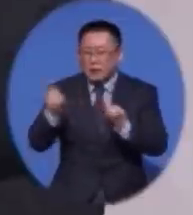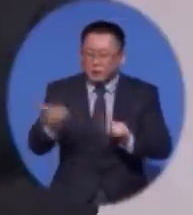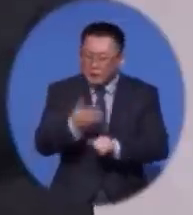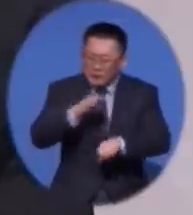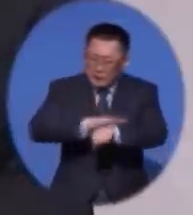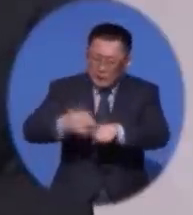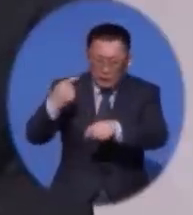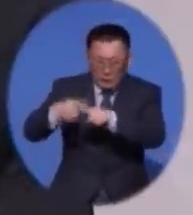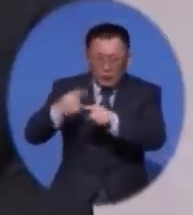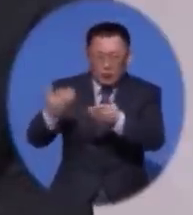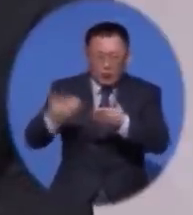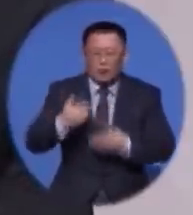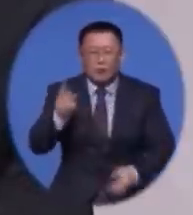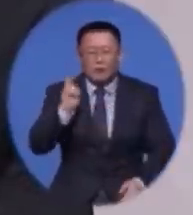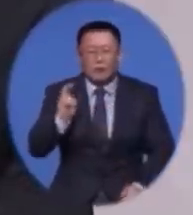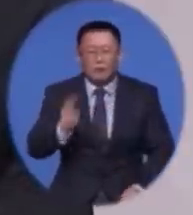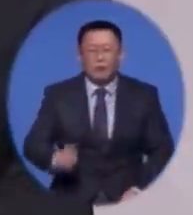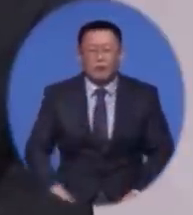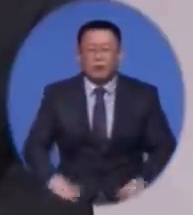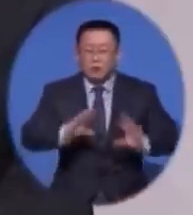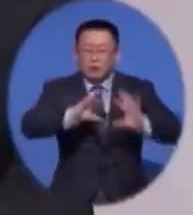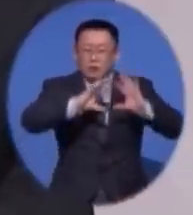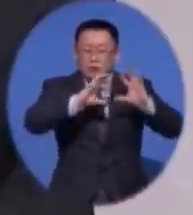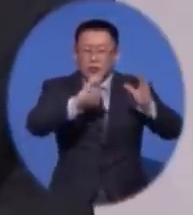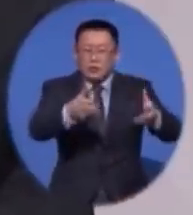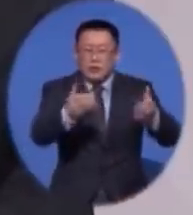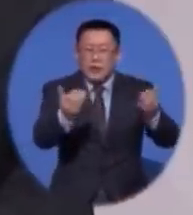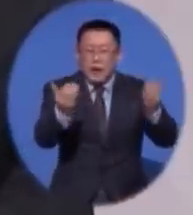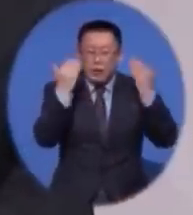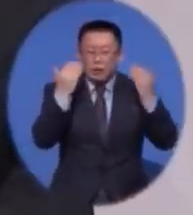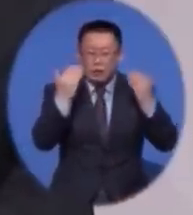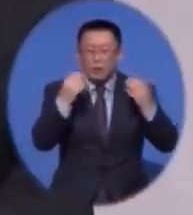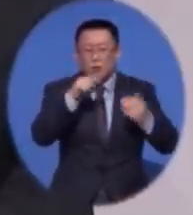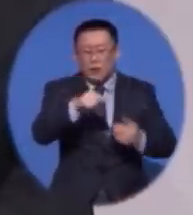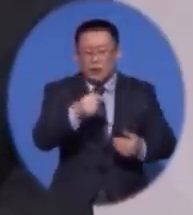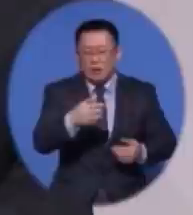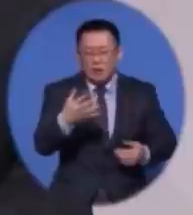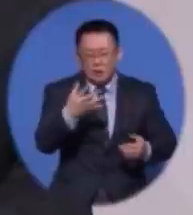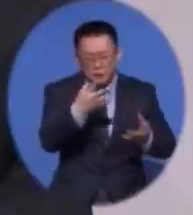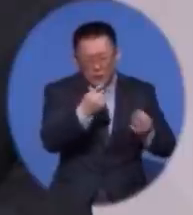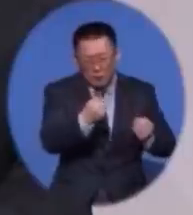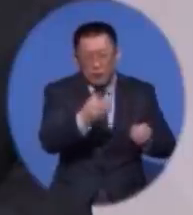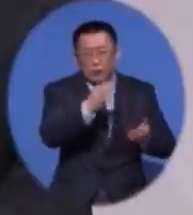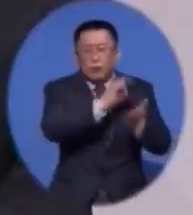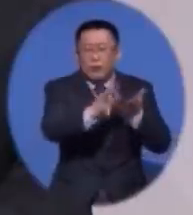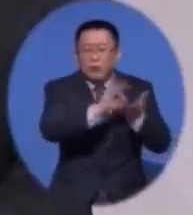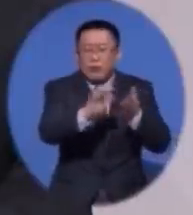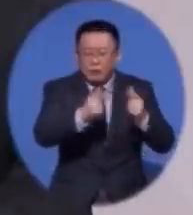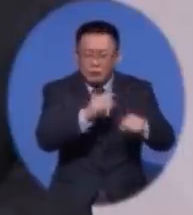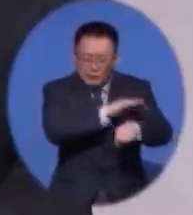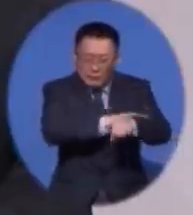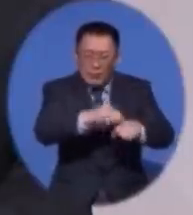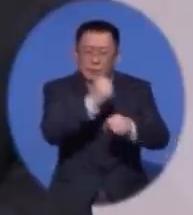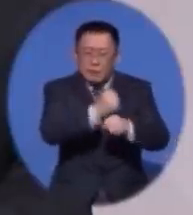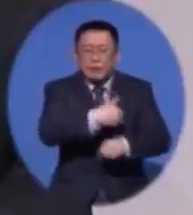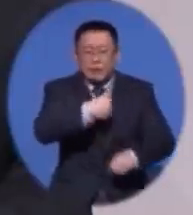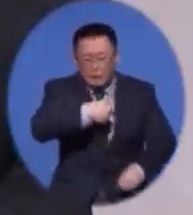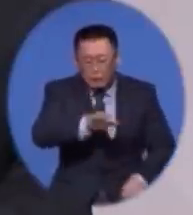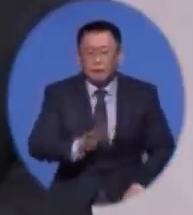판단해 주실 것으로 믿습니다. 지금 여쭙지 않았습니다. 국제학교 그렇게 수천만 원씩 등록금 들지 않도록 잘 만들어